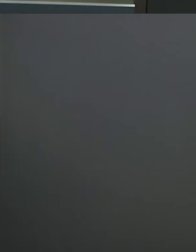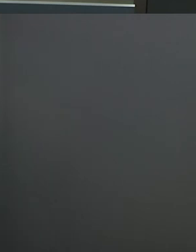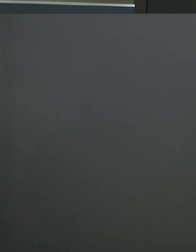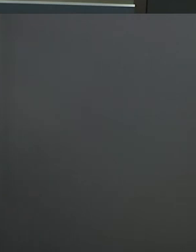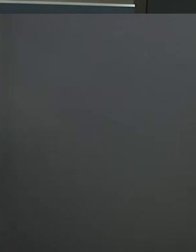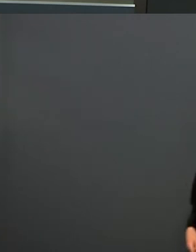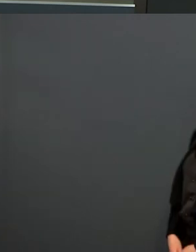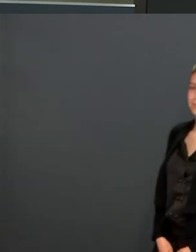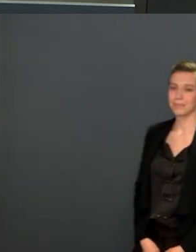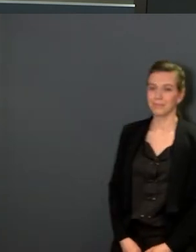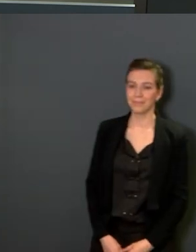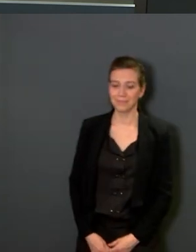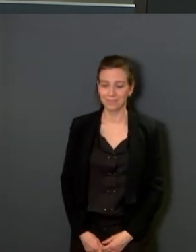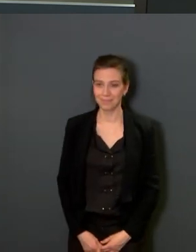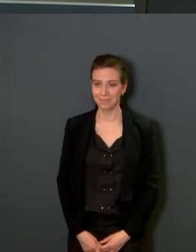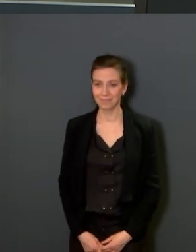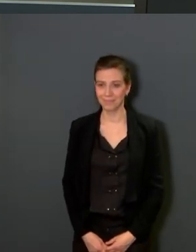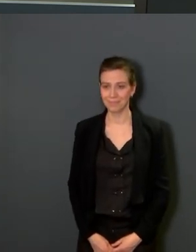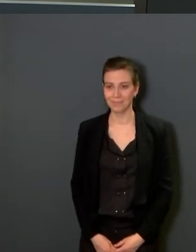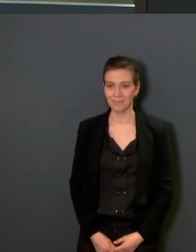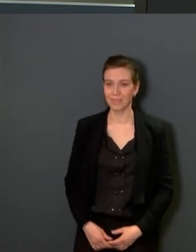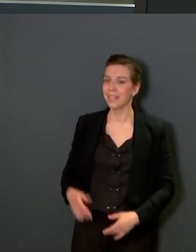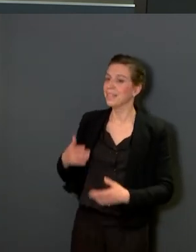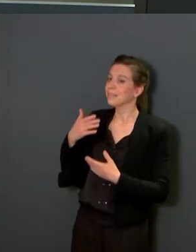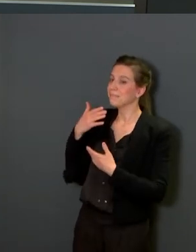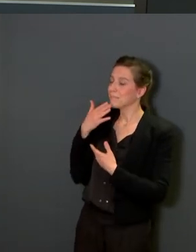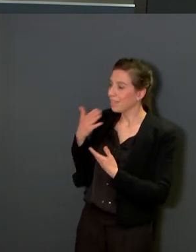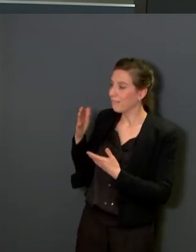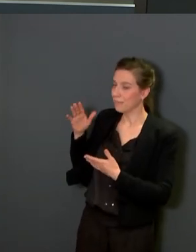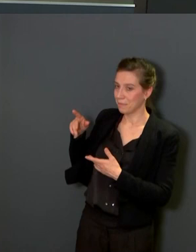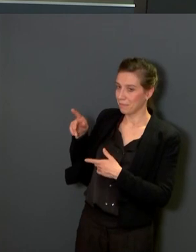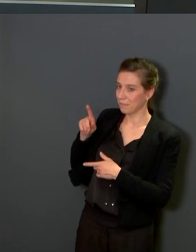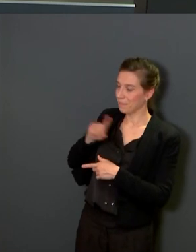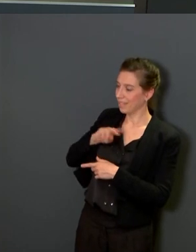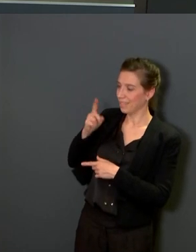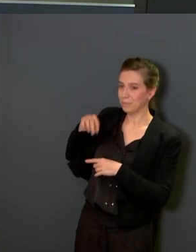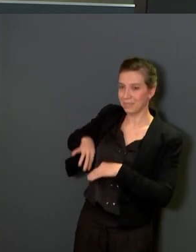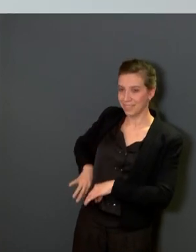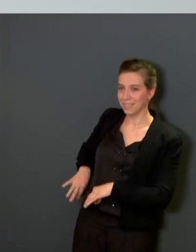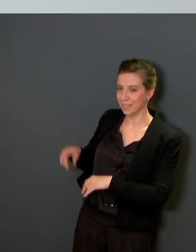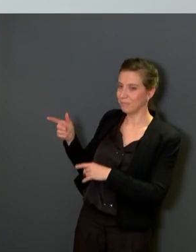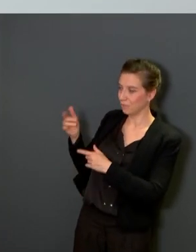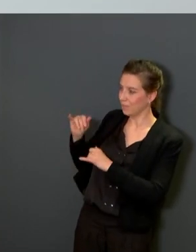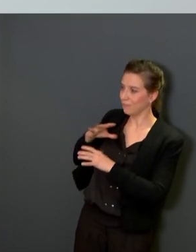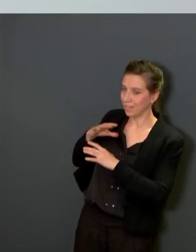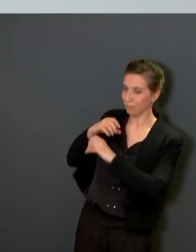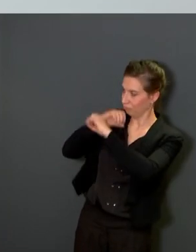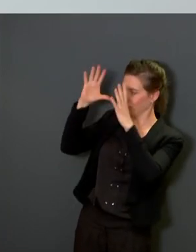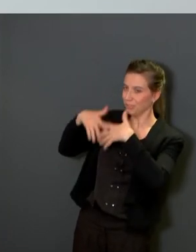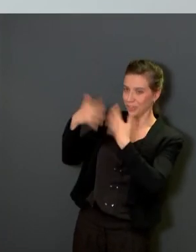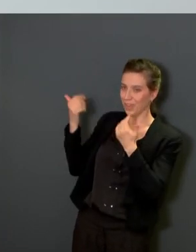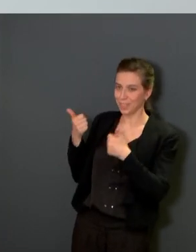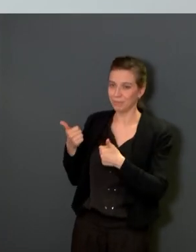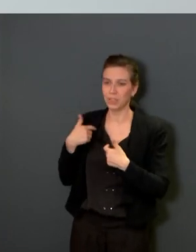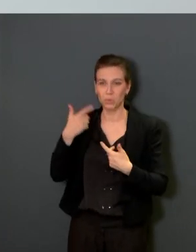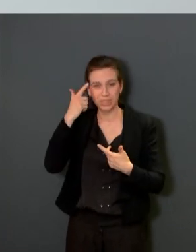goeie namiddag, bedankt u wel, meneer de eerste minister. U hebt de feiten goed geschetst. En ik denk dat wij allemaal